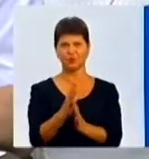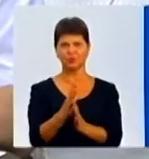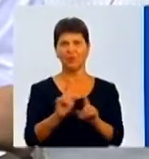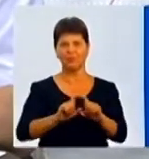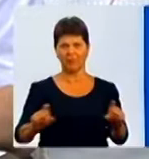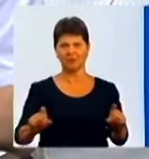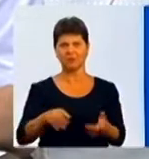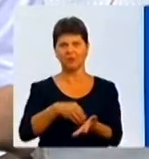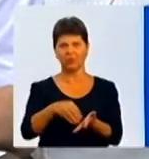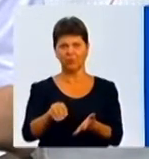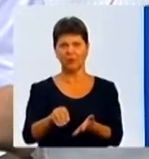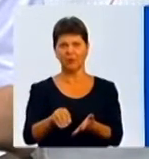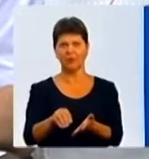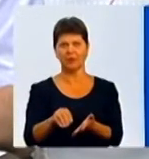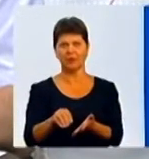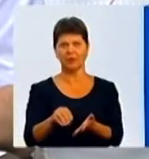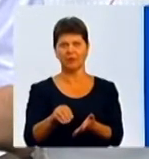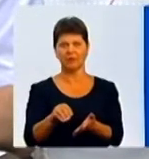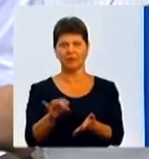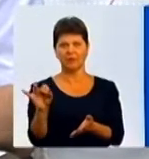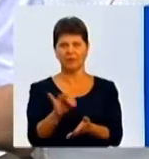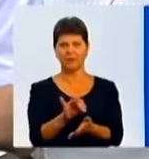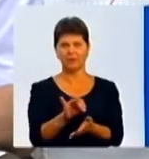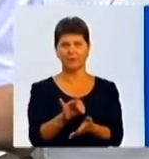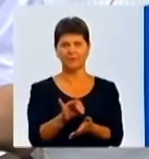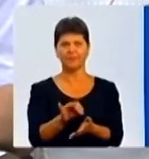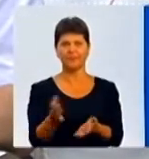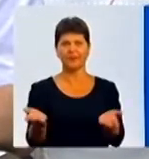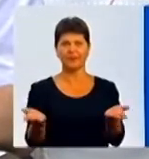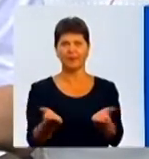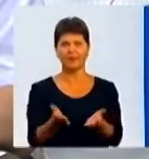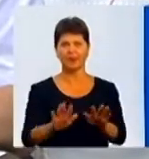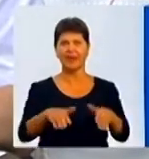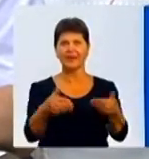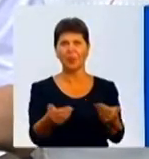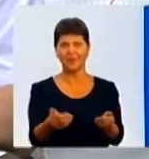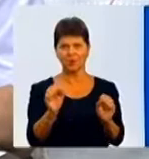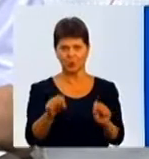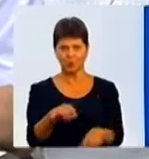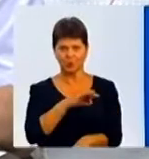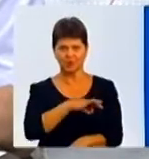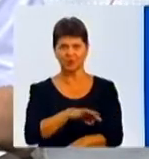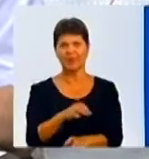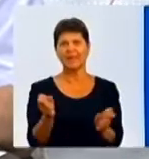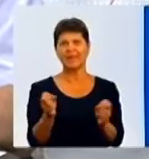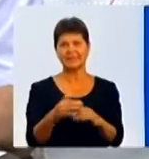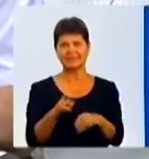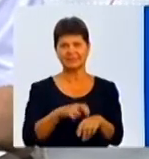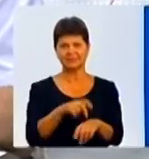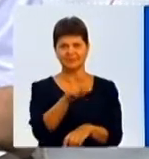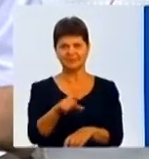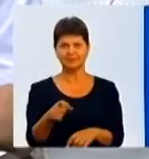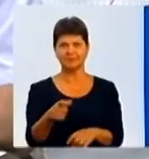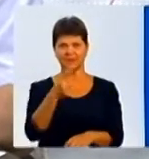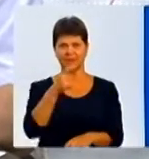купуємо на базарах, на ринку чи в магазинах, і які рекомендуються спеціалістами, які можна безпечно